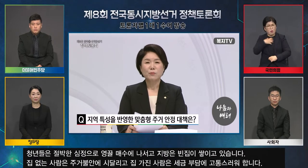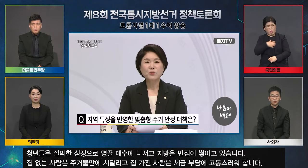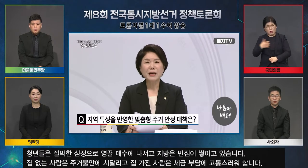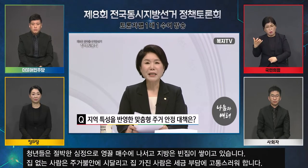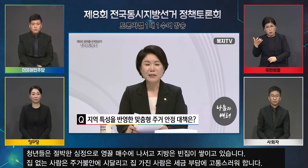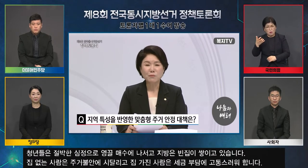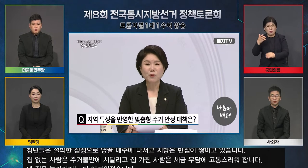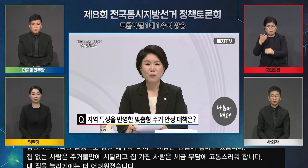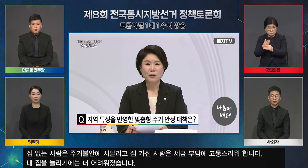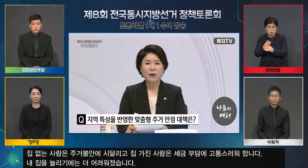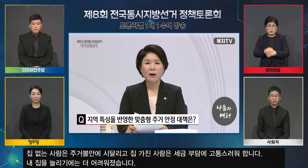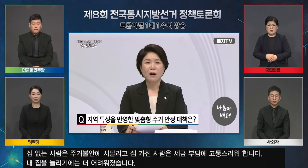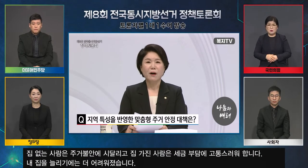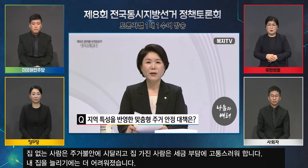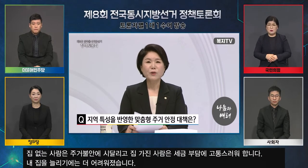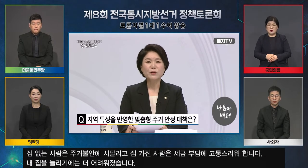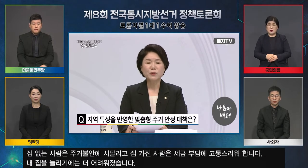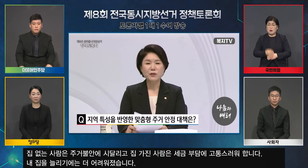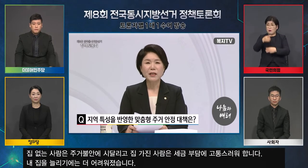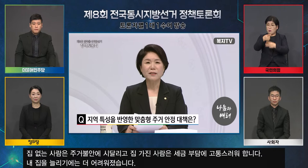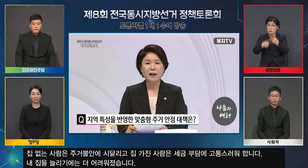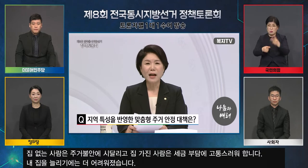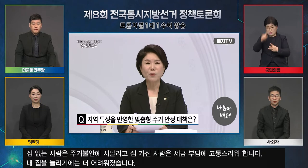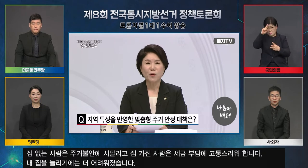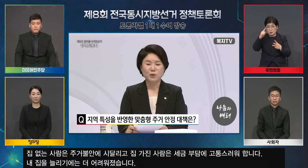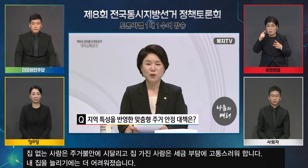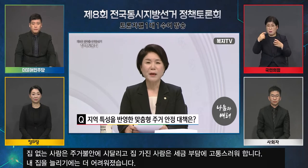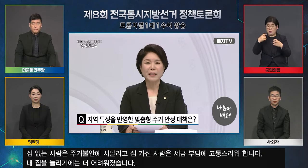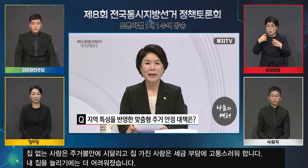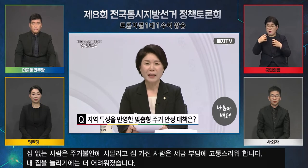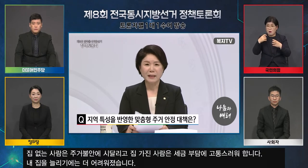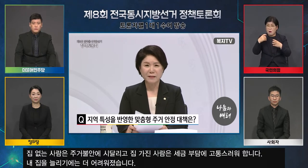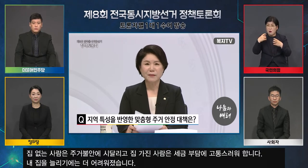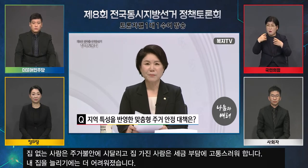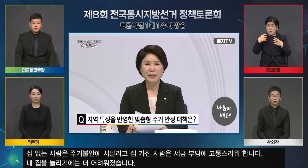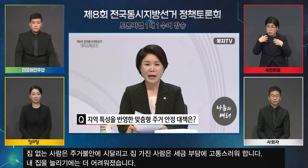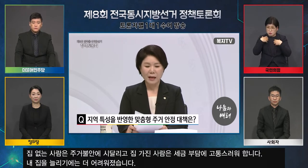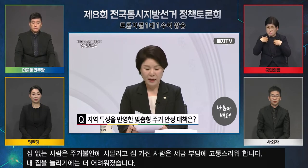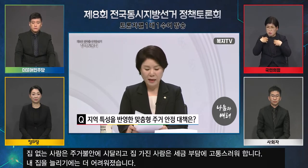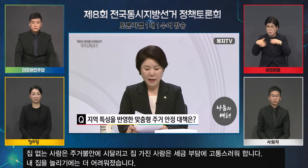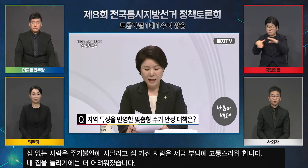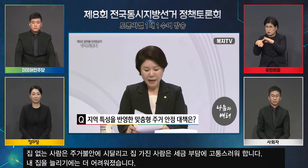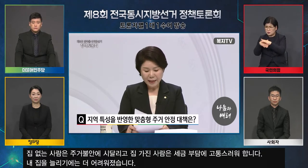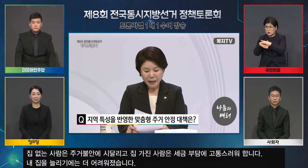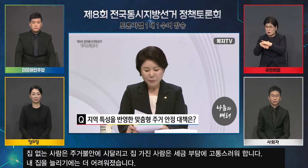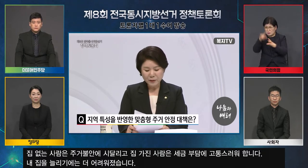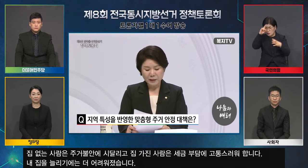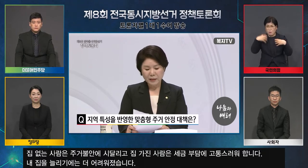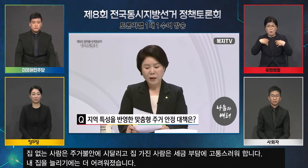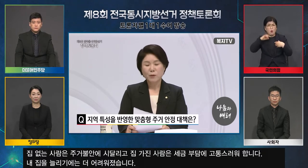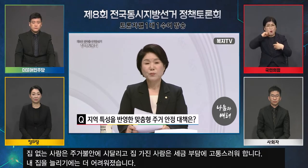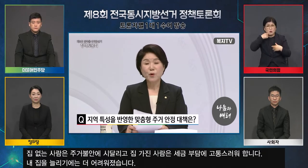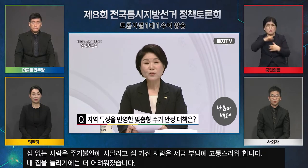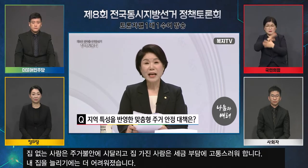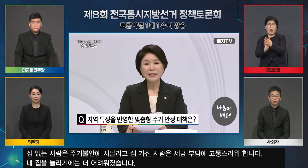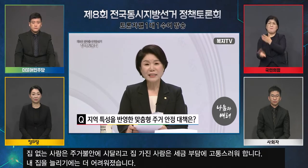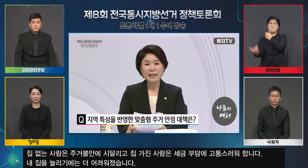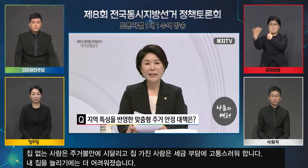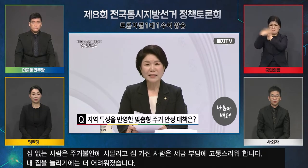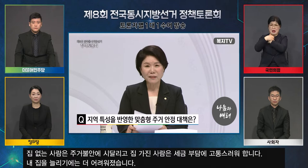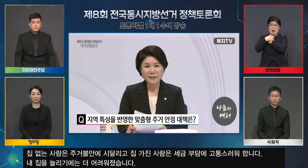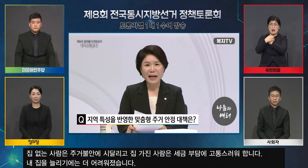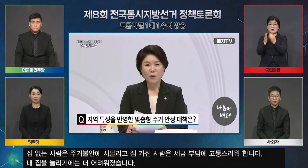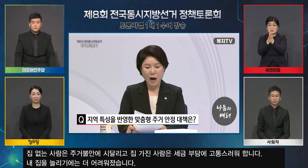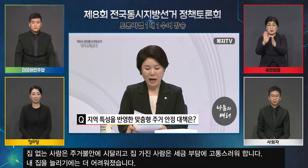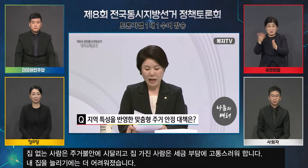문재인 정부로부터 어려운 숙제를 떠안고 출발하게 되었습니다. 해답은 부동산